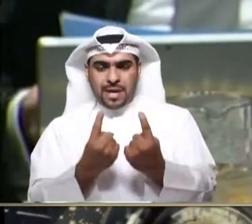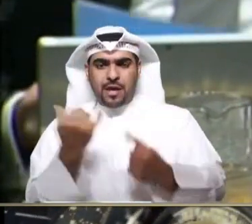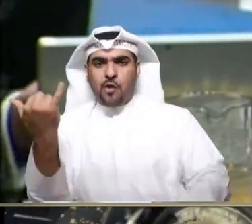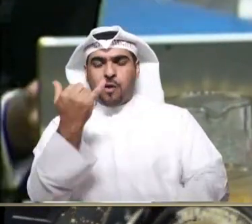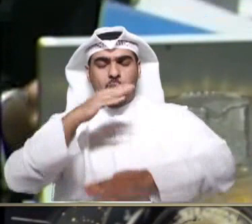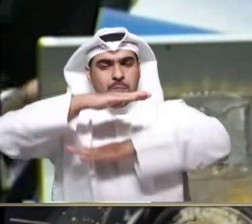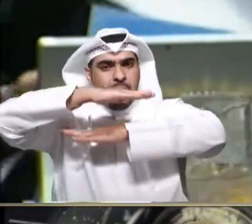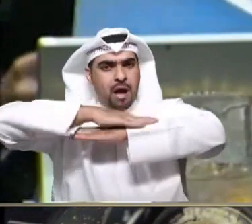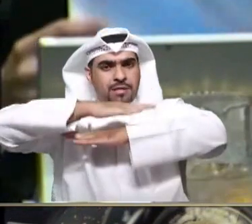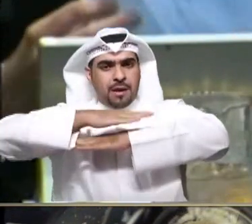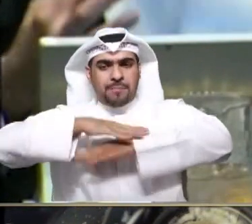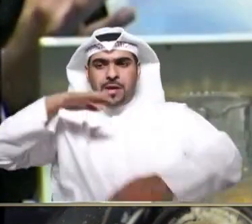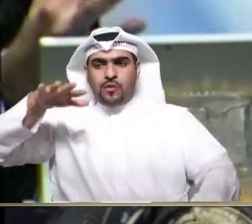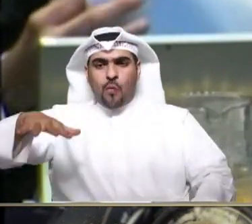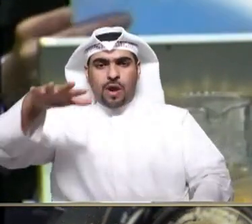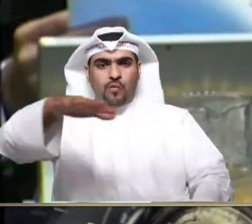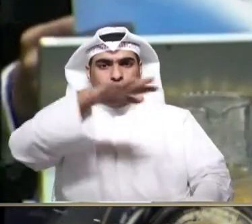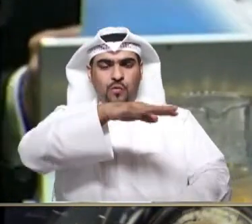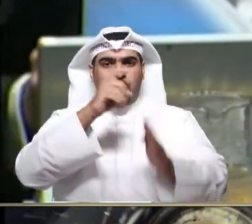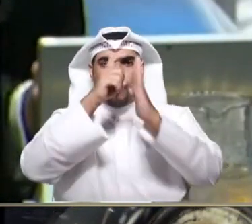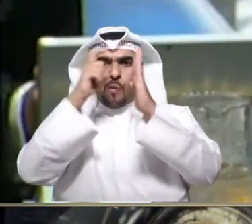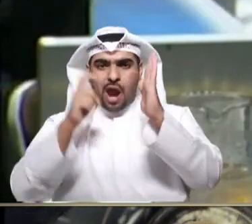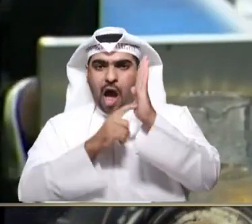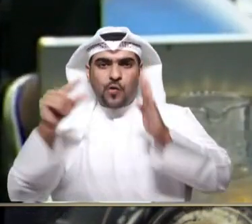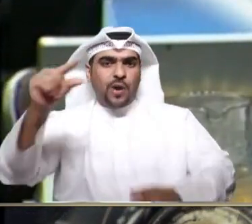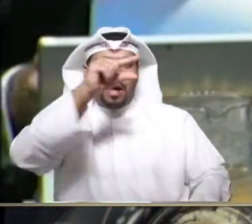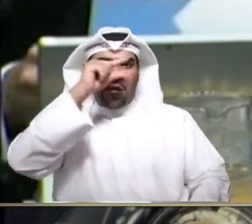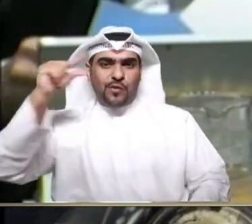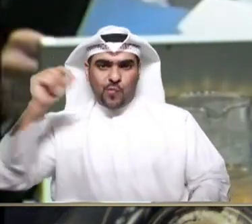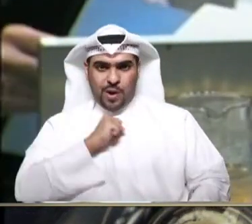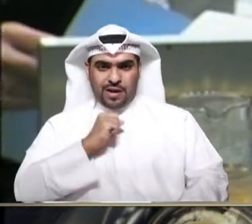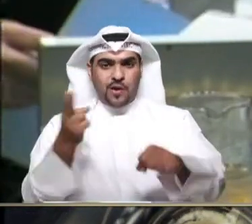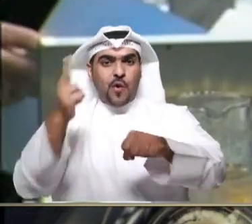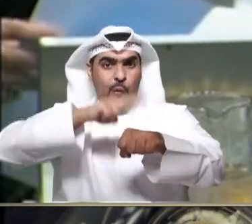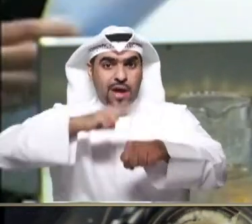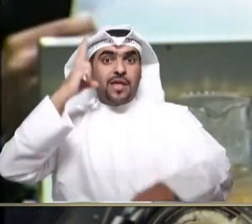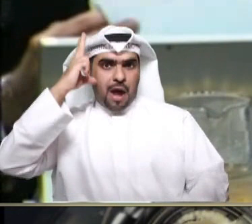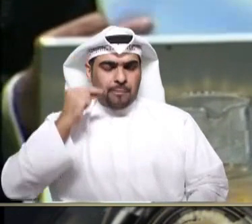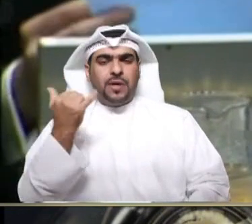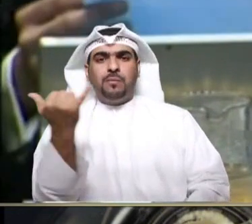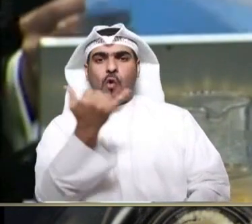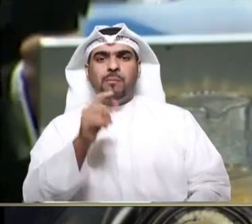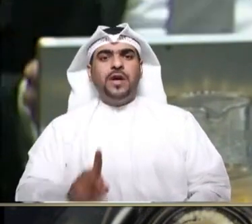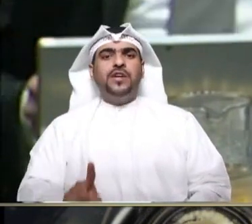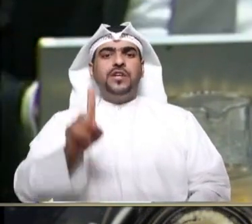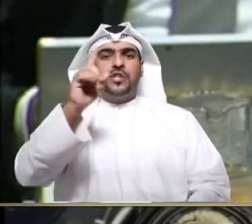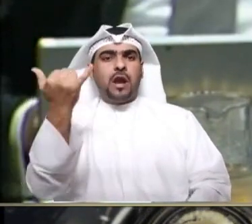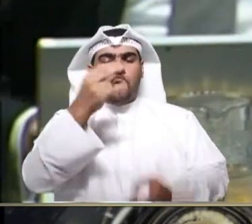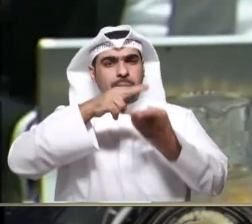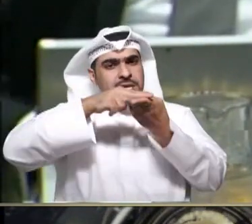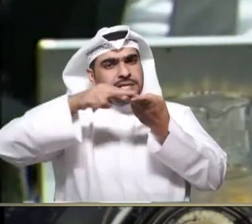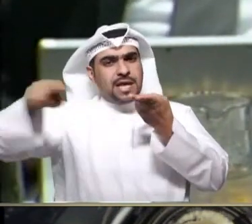ومقاصد ميثاق الأمم المتحدة والقانون الدولي، وتسعى أيضا للمساهمة بشكل فعال لصيانة السلم والأمن